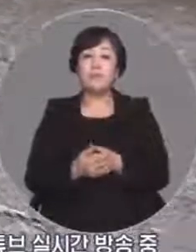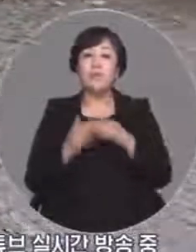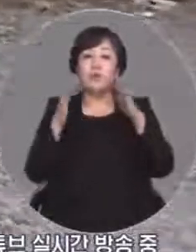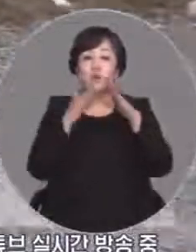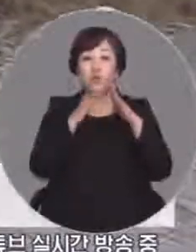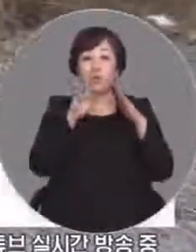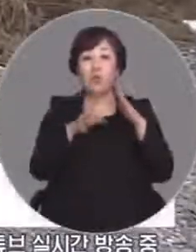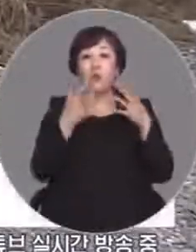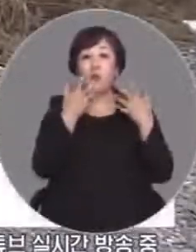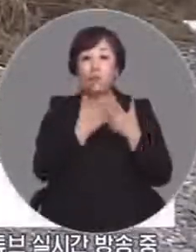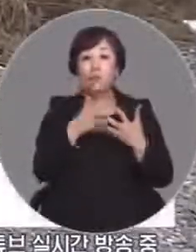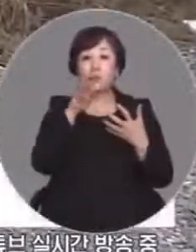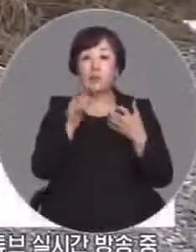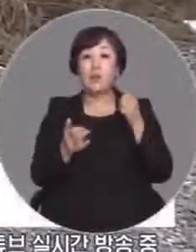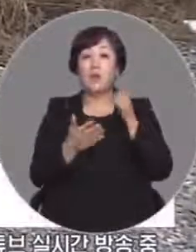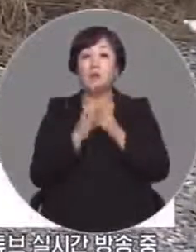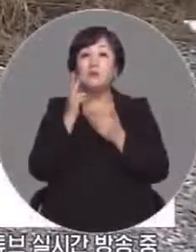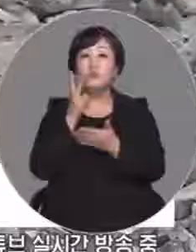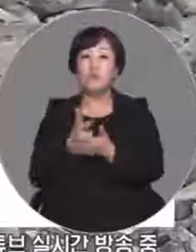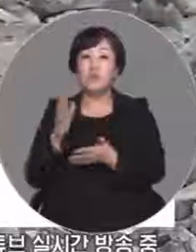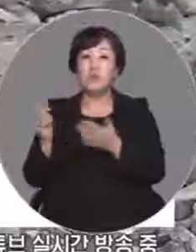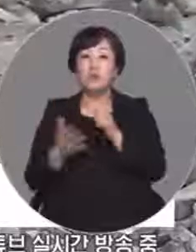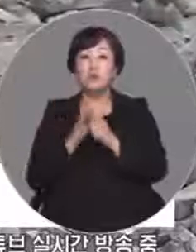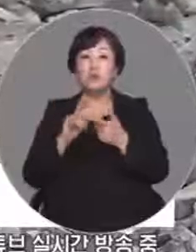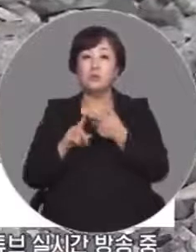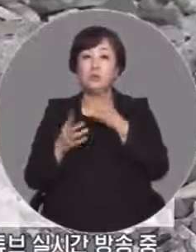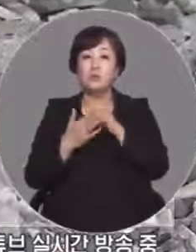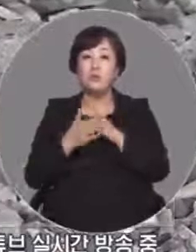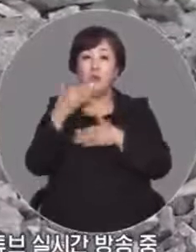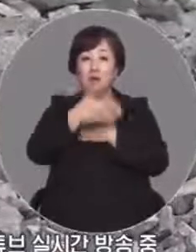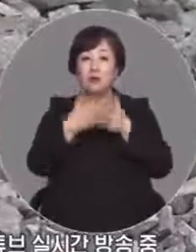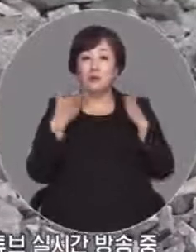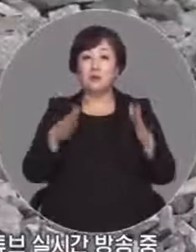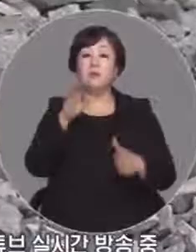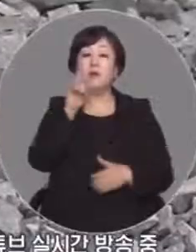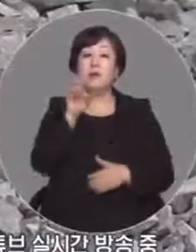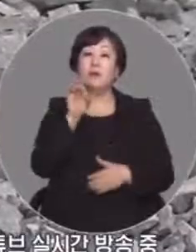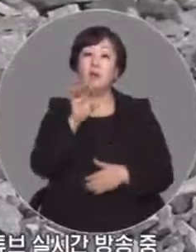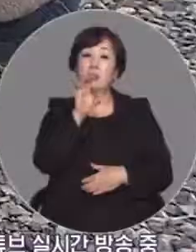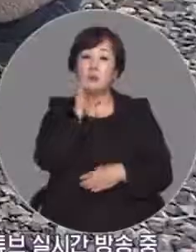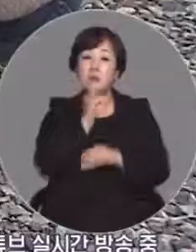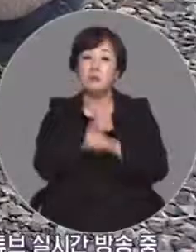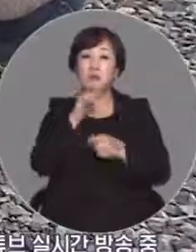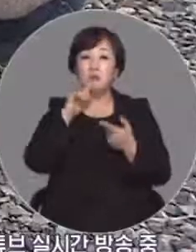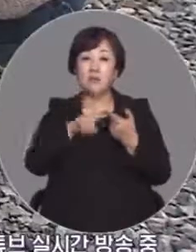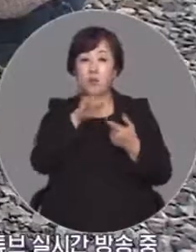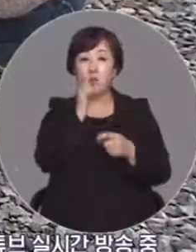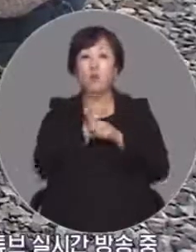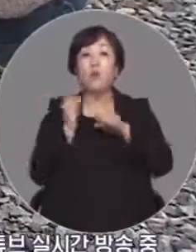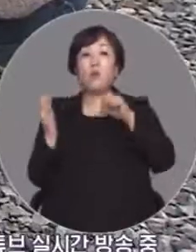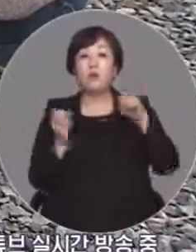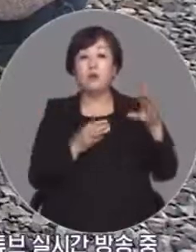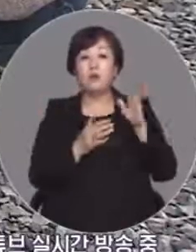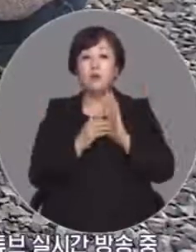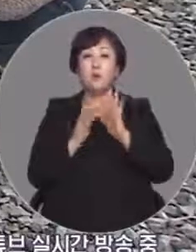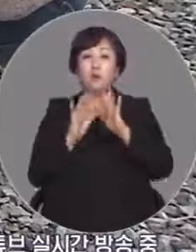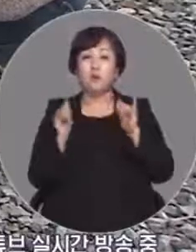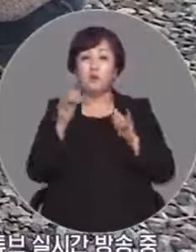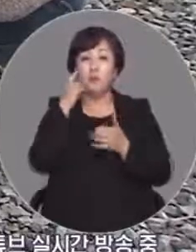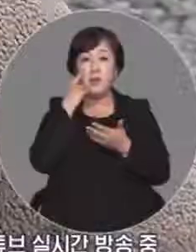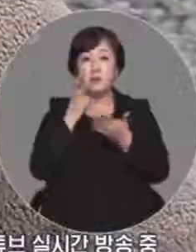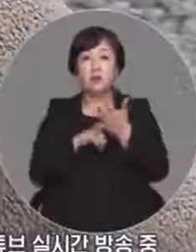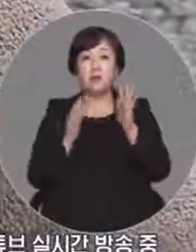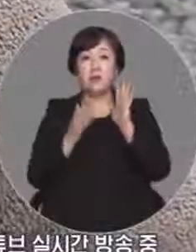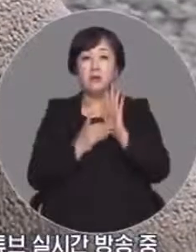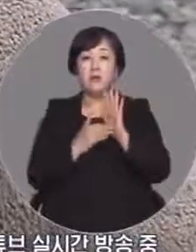주택 밀집 지역의 한 공영주차장에 반려동물 이동용 케이지 하나가 덩그러니 놓여 있습니다. 인근 주민이 발견한 이